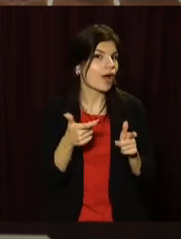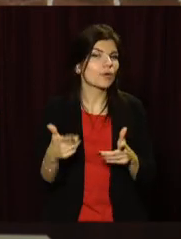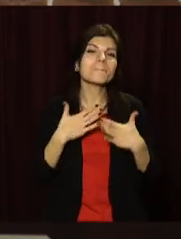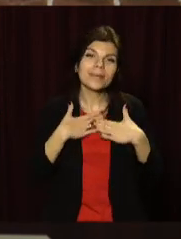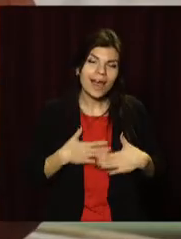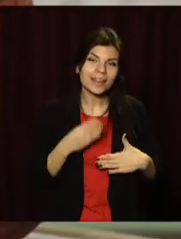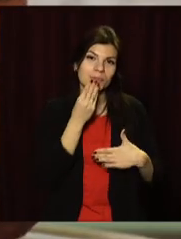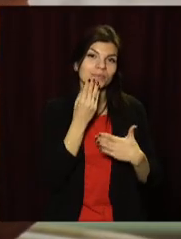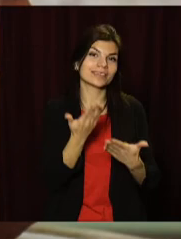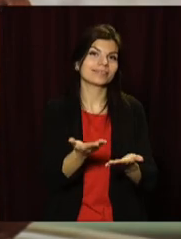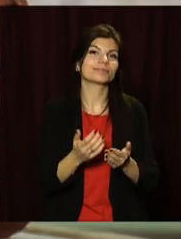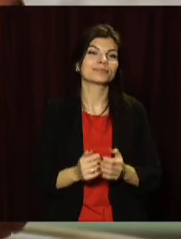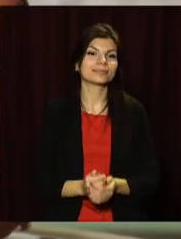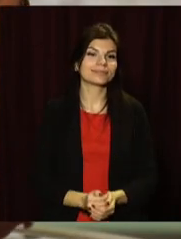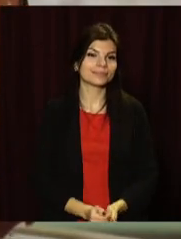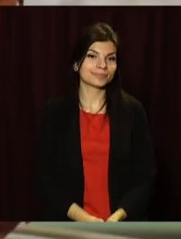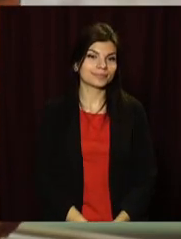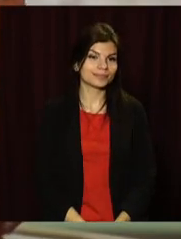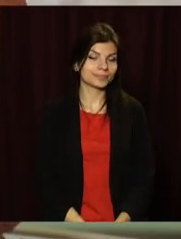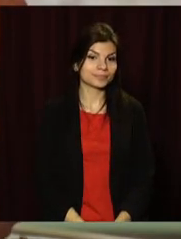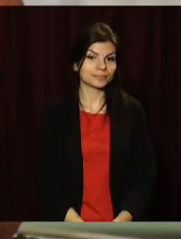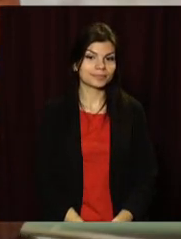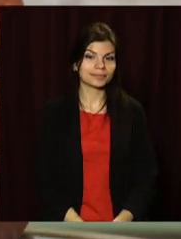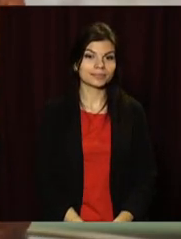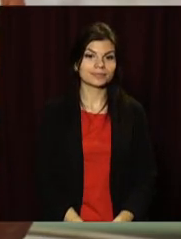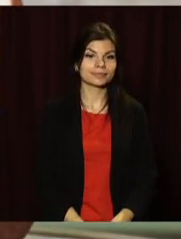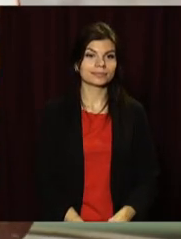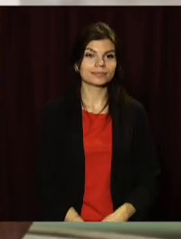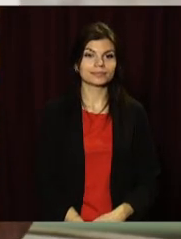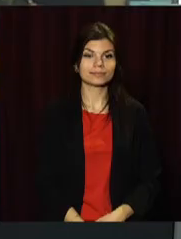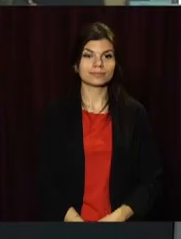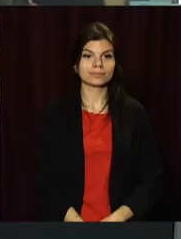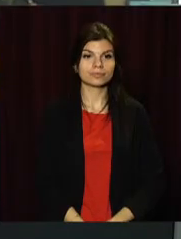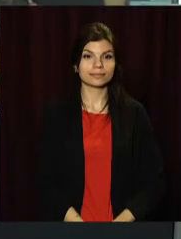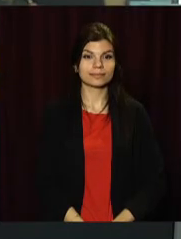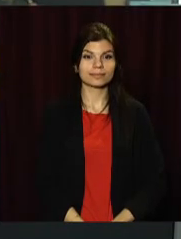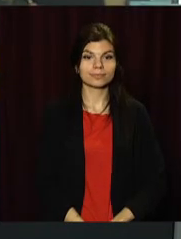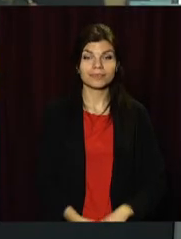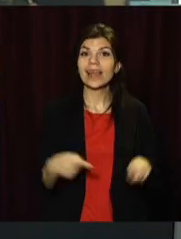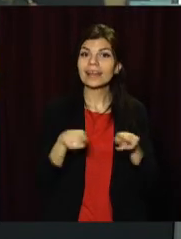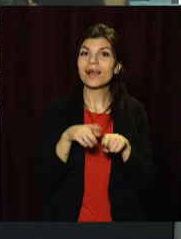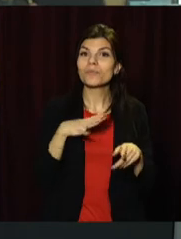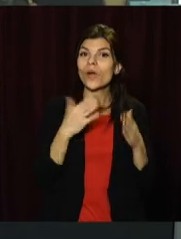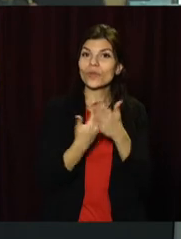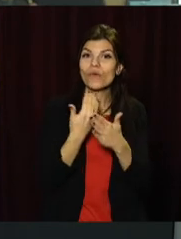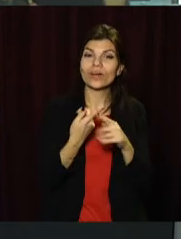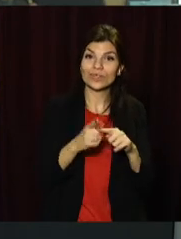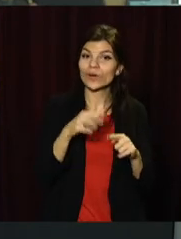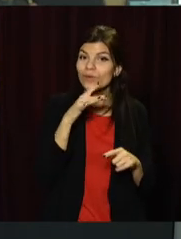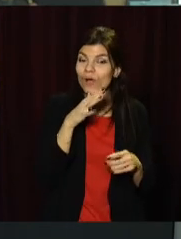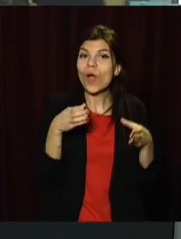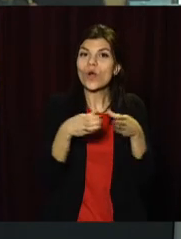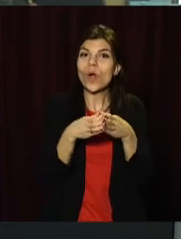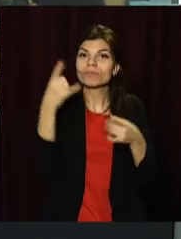Приятного апетиту! Дар'я Пшенична, Василь Самовар, Open News, телеканал «Відкритий». Такими були новини на цю годину.